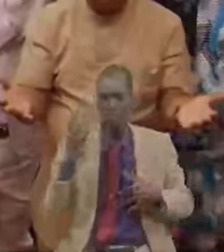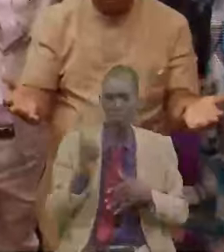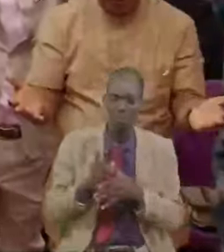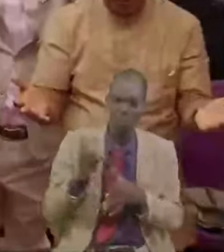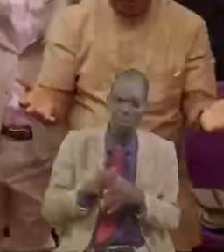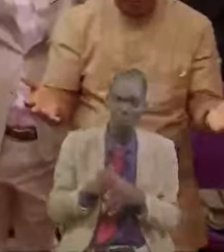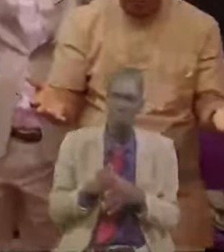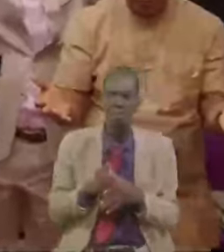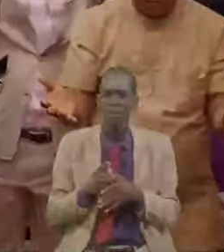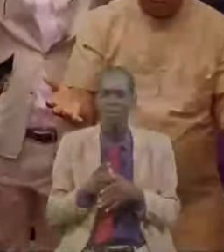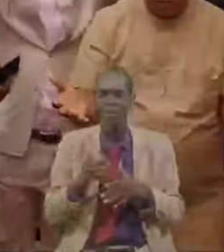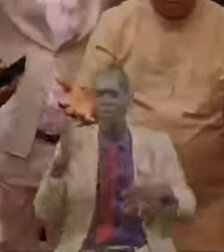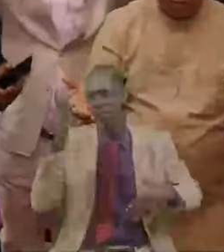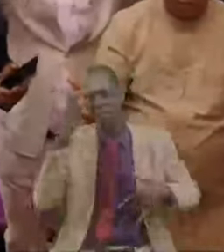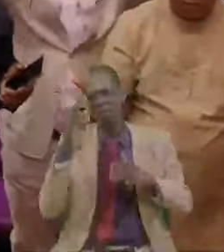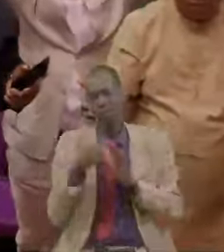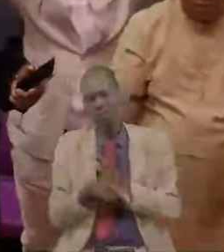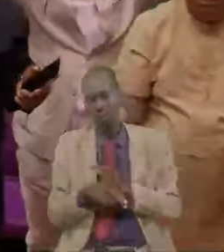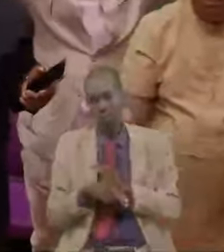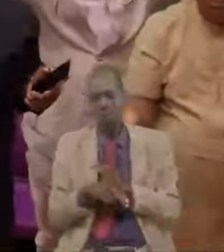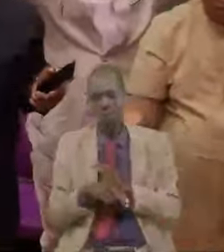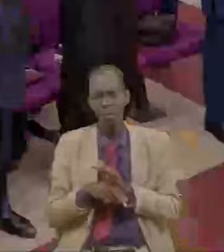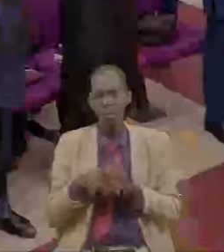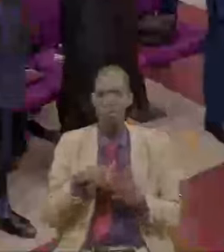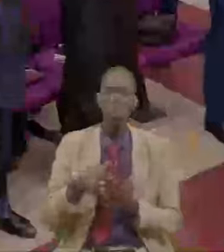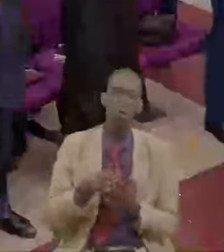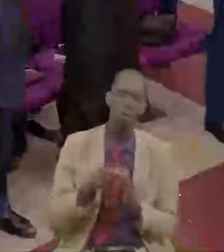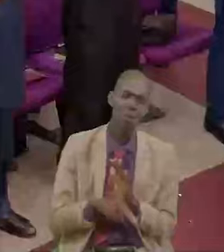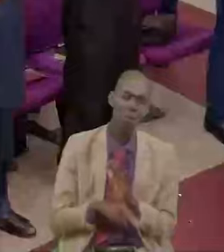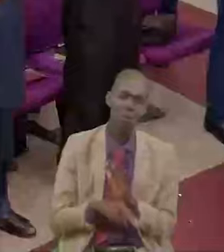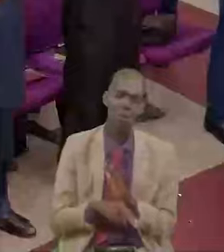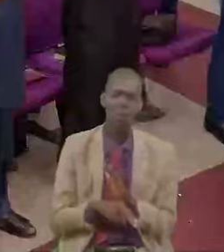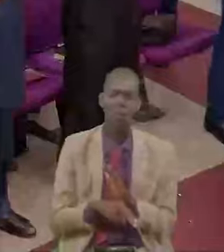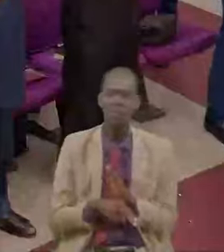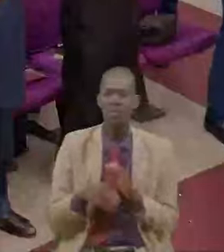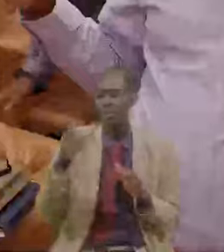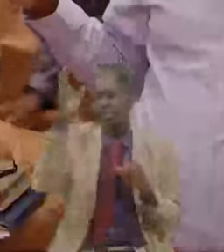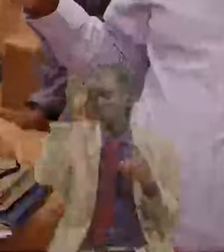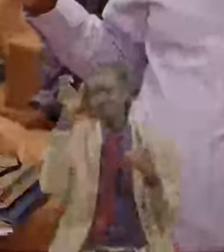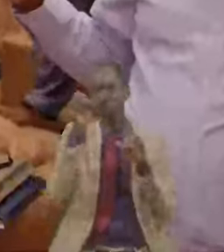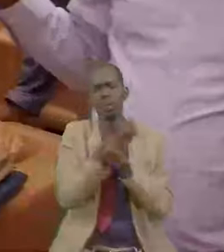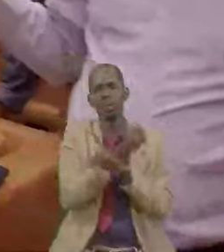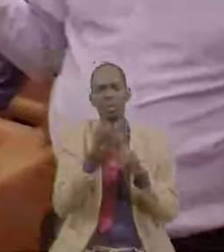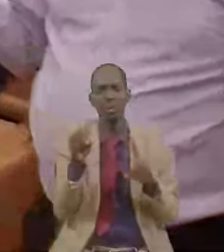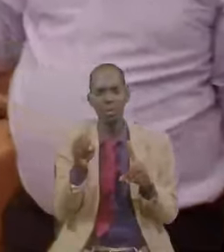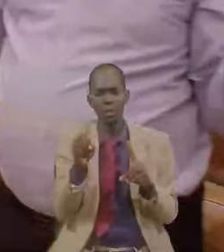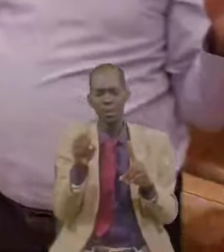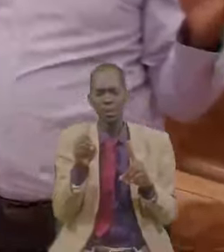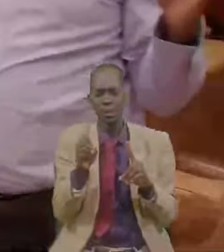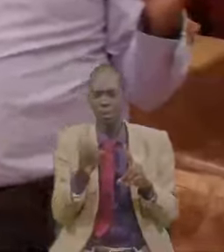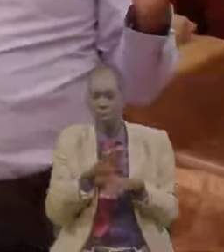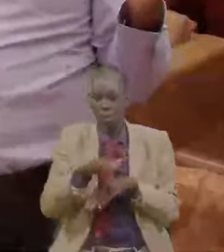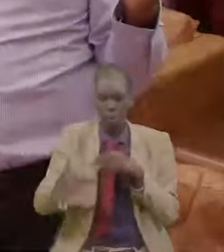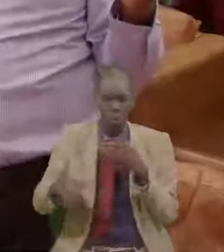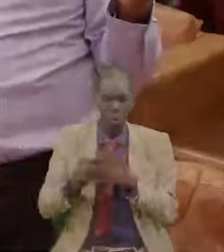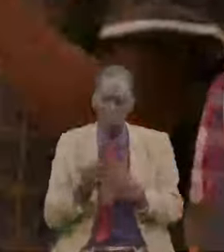l'impuissance, la maladie, la faiblesse, l'attaque démoniaque, sortez au